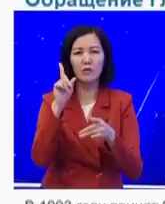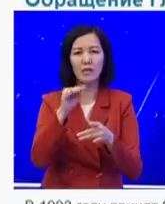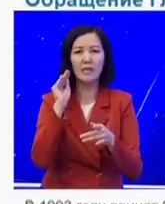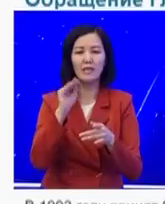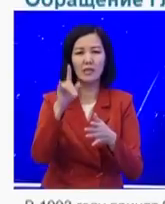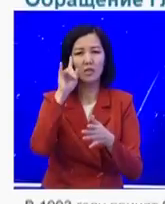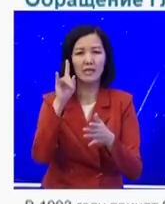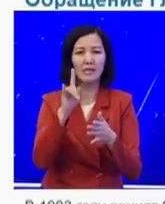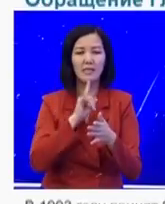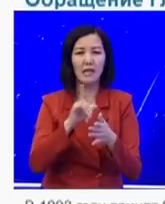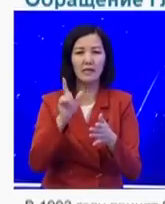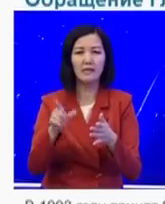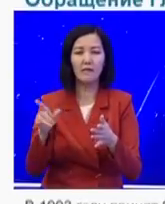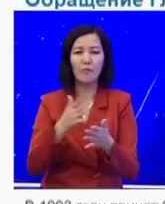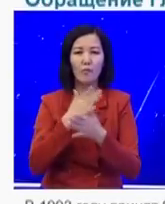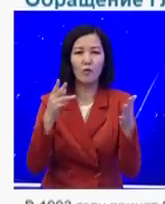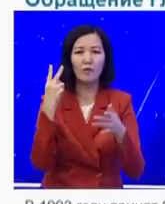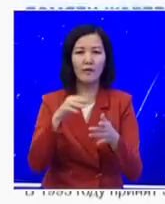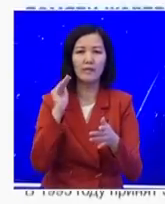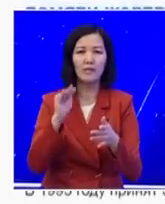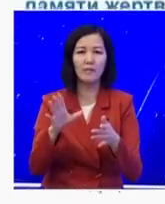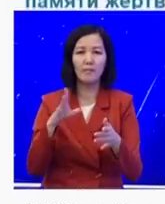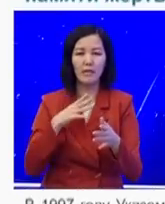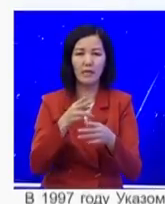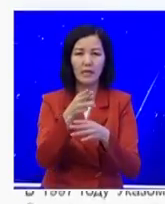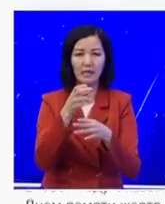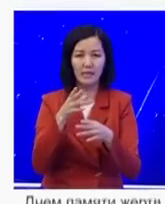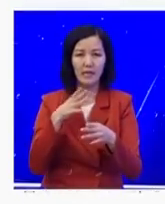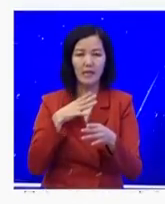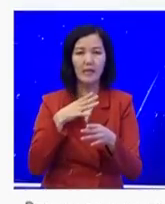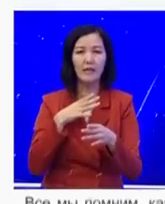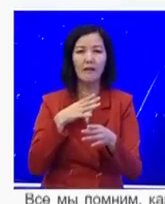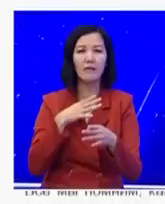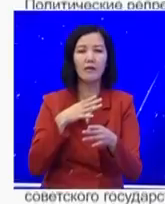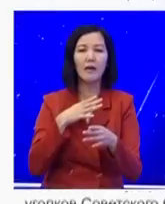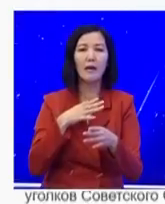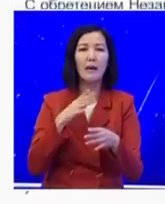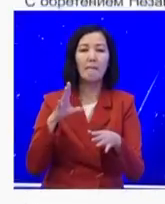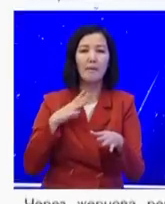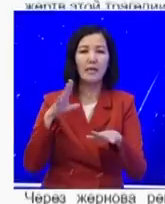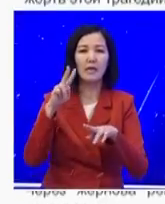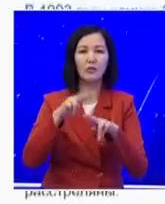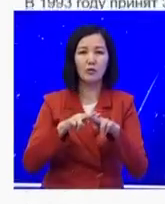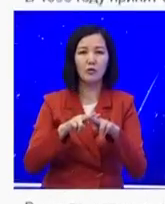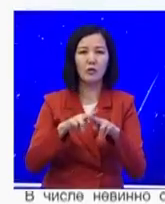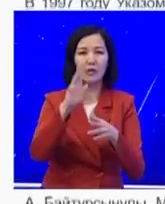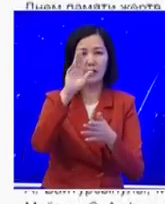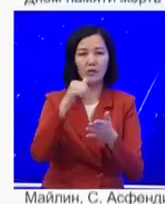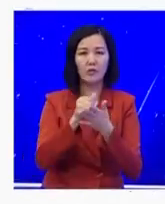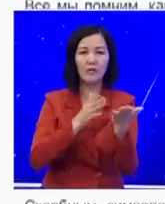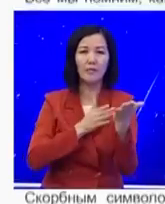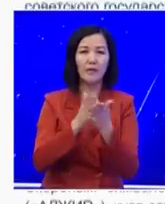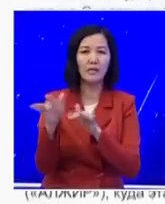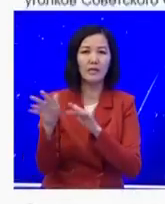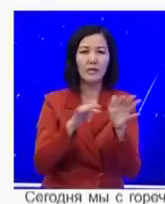тысяч казахстанцев, более 20 тысяч из которых были расстреляны. В числе невинно осужденных такие видные государственные политические